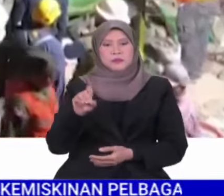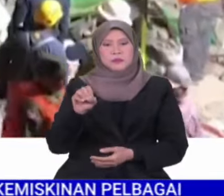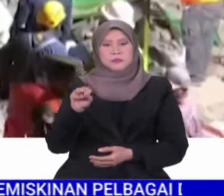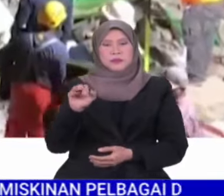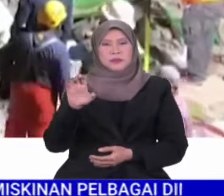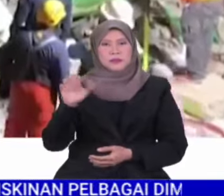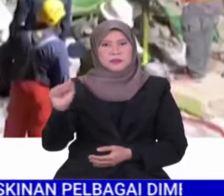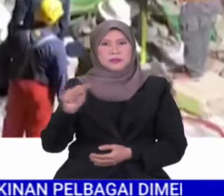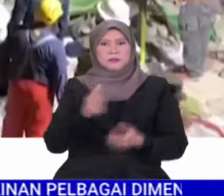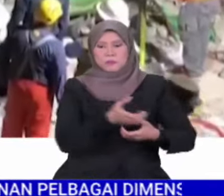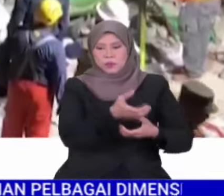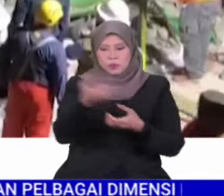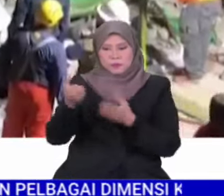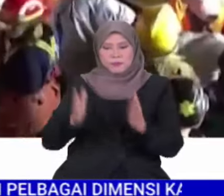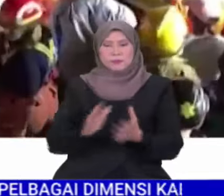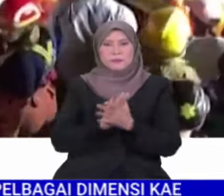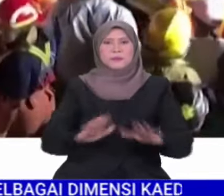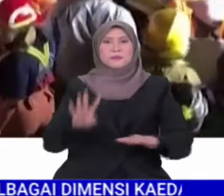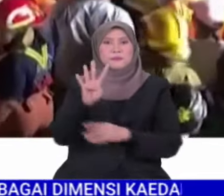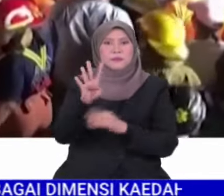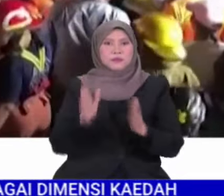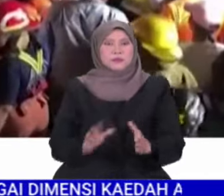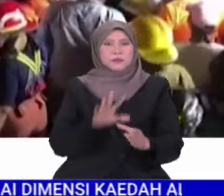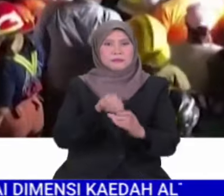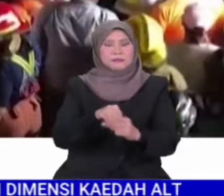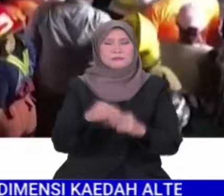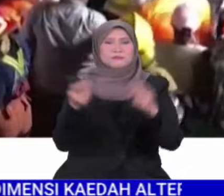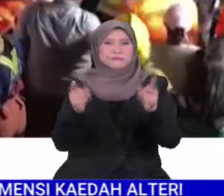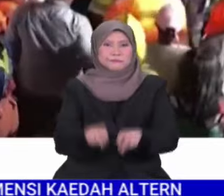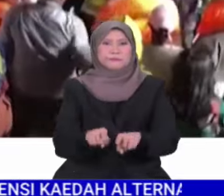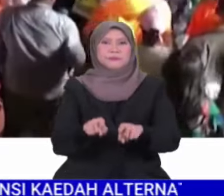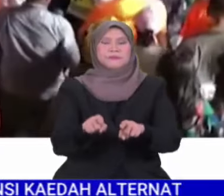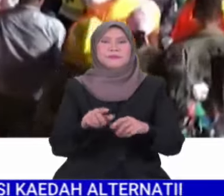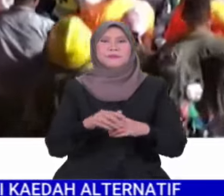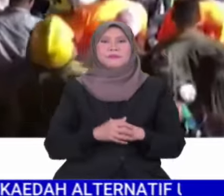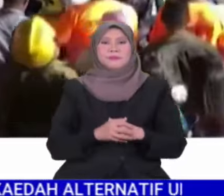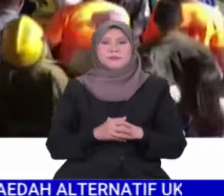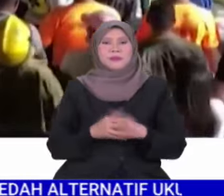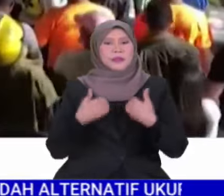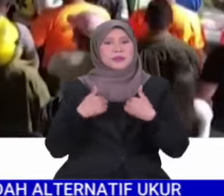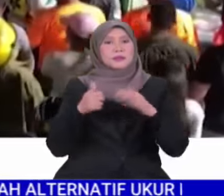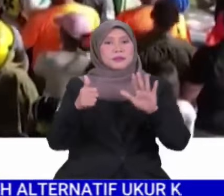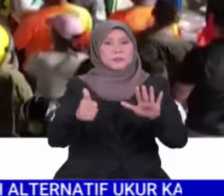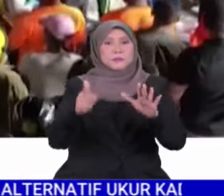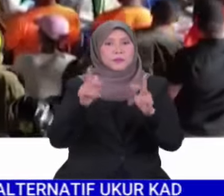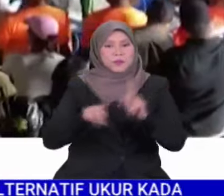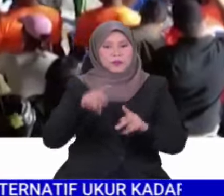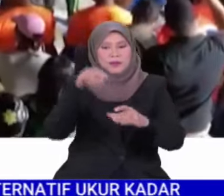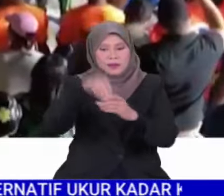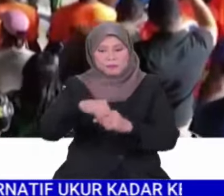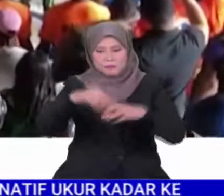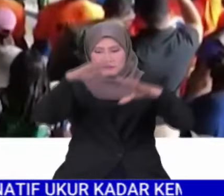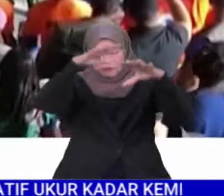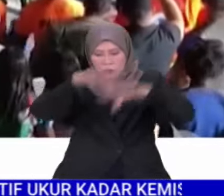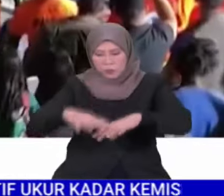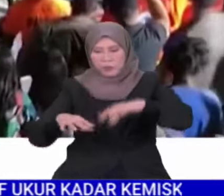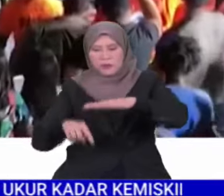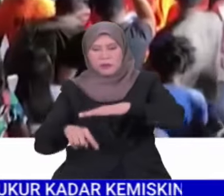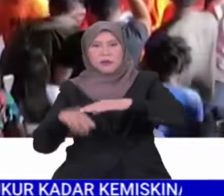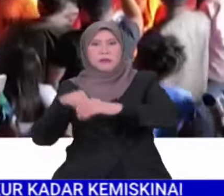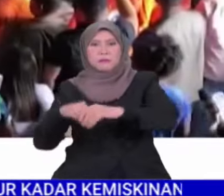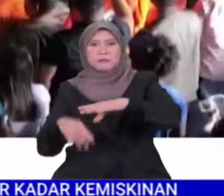Pasukan bomba berjaya menyelamatkan 4 penduduk yang terlibat dalam insiden itu. Masih terdapat 6 penduduk terperangkap di bawah runtuhan bangunan